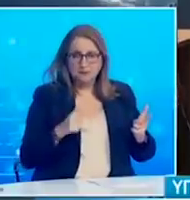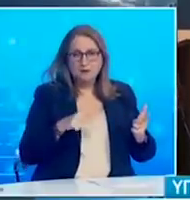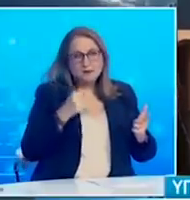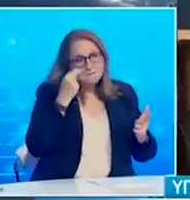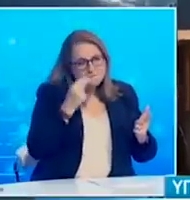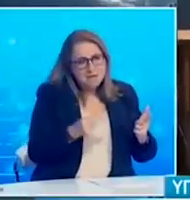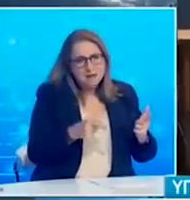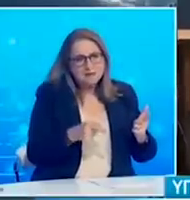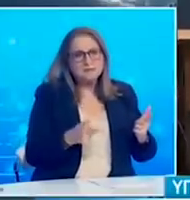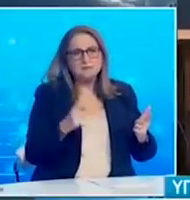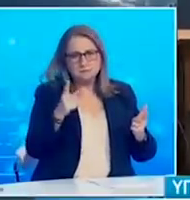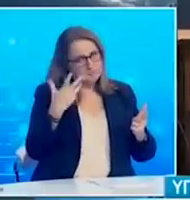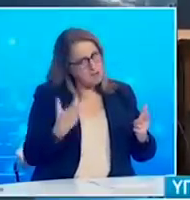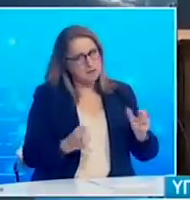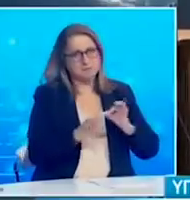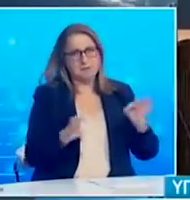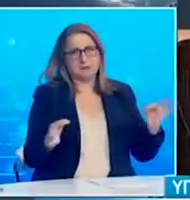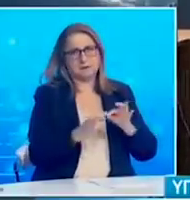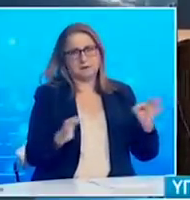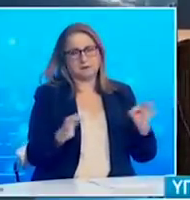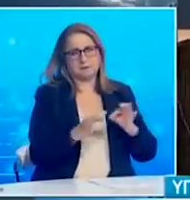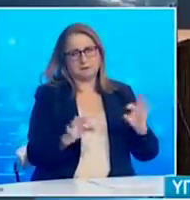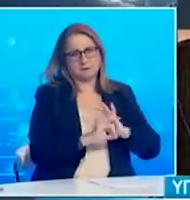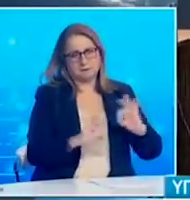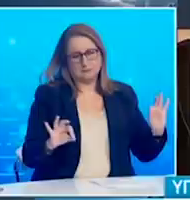δείχνουν, έχετε πάρει μέτρα, αλλά